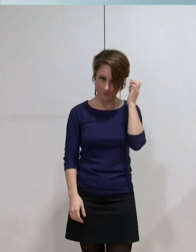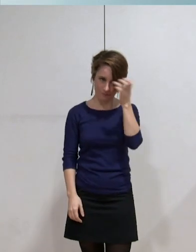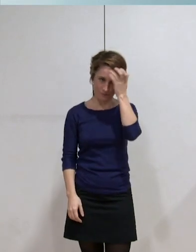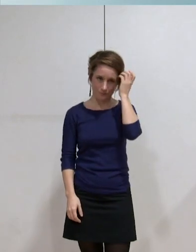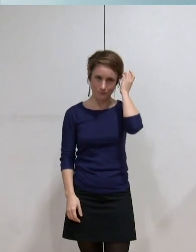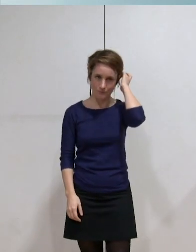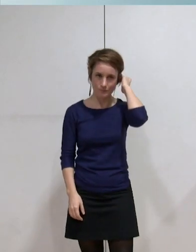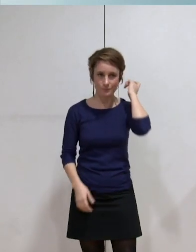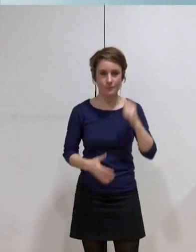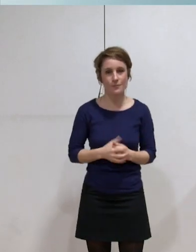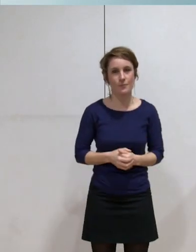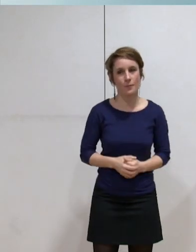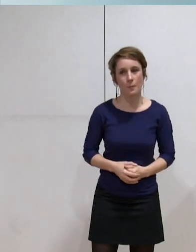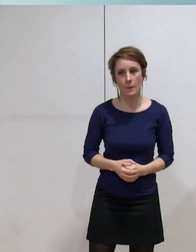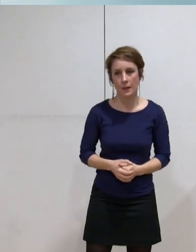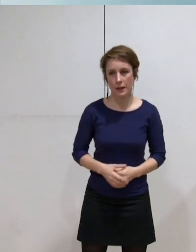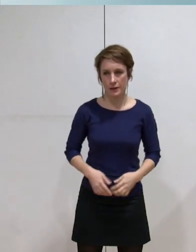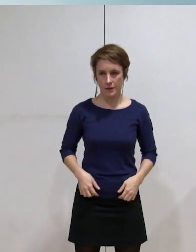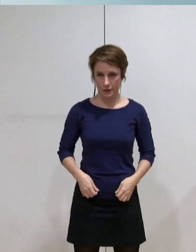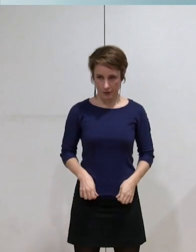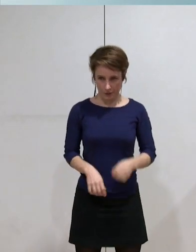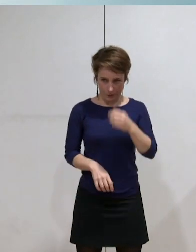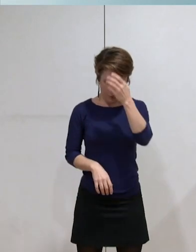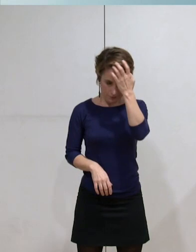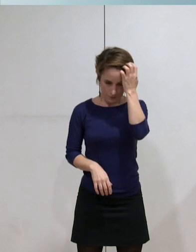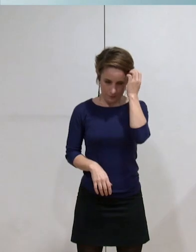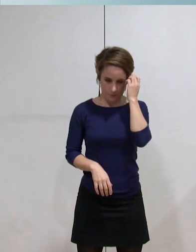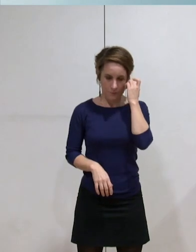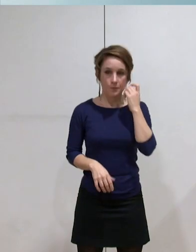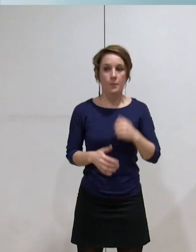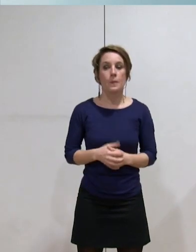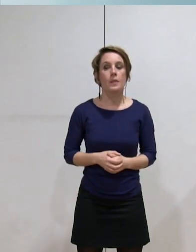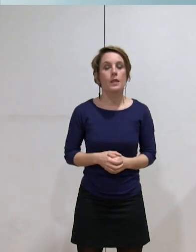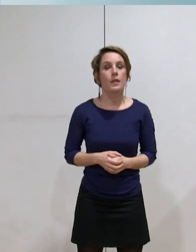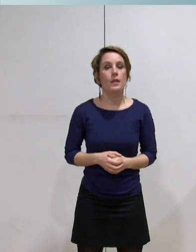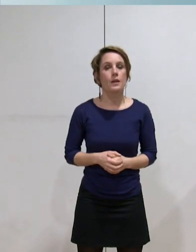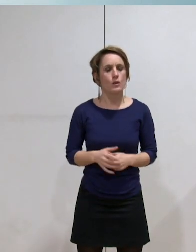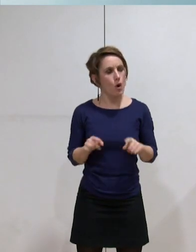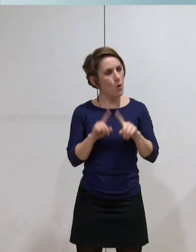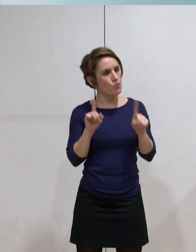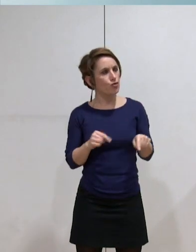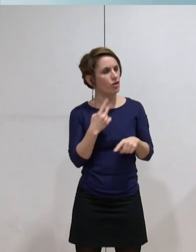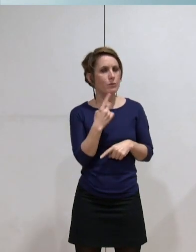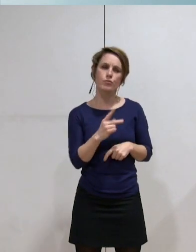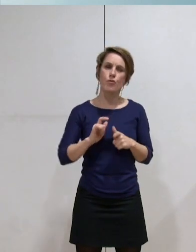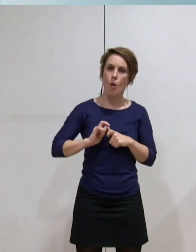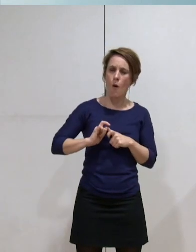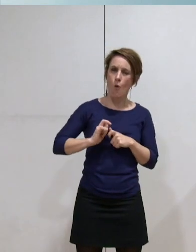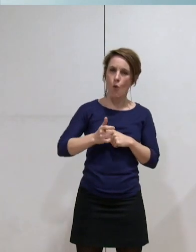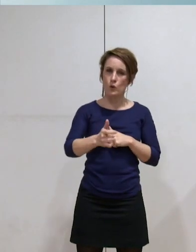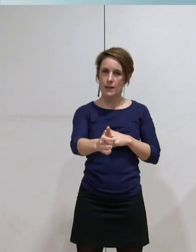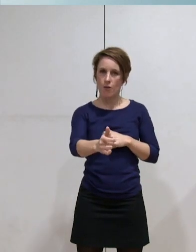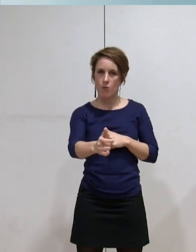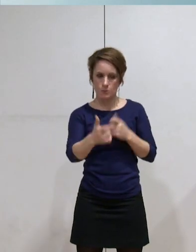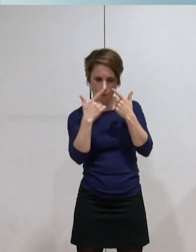pour bien comprendre les impacts de votre budget il faut savoir d'où